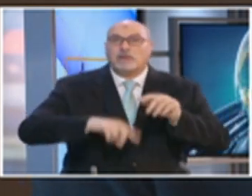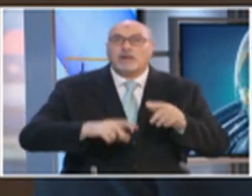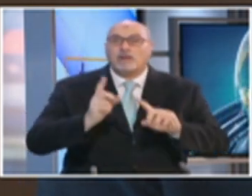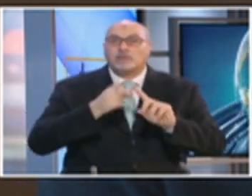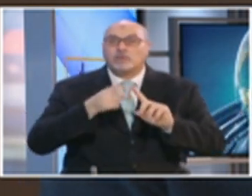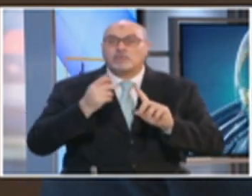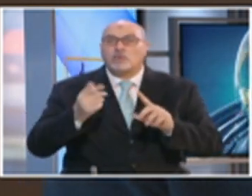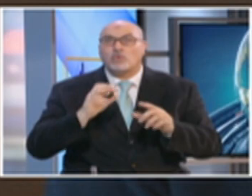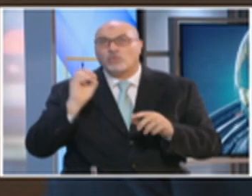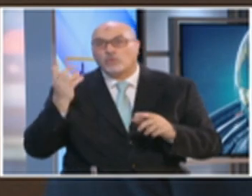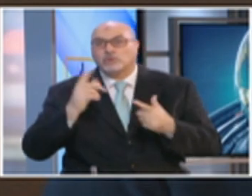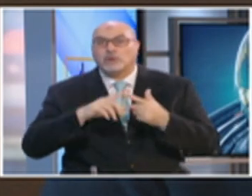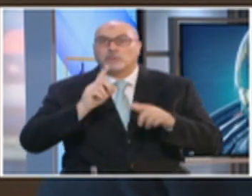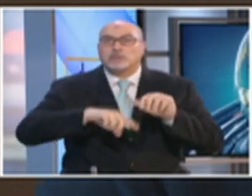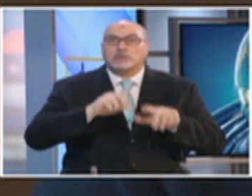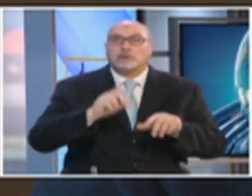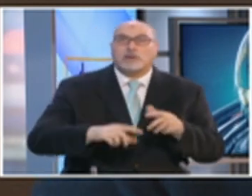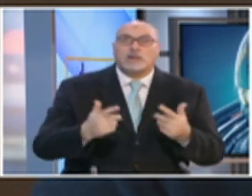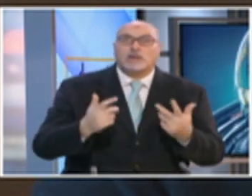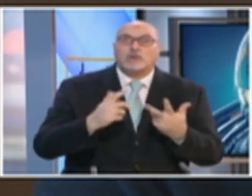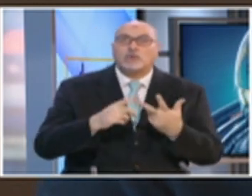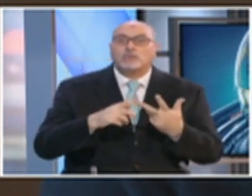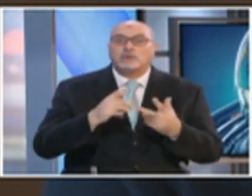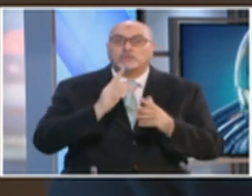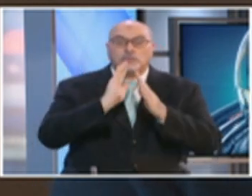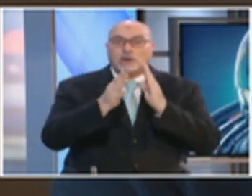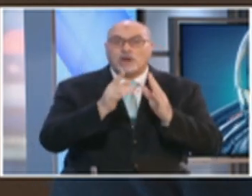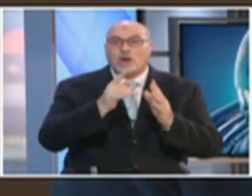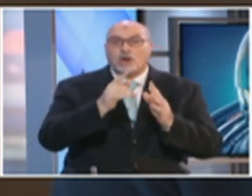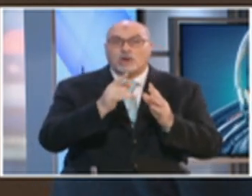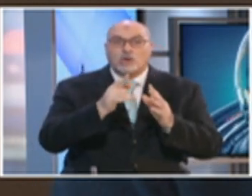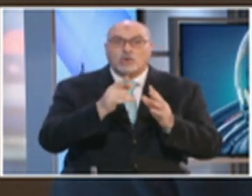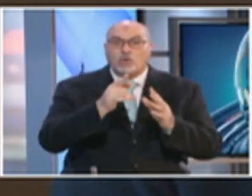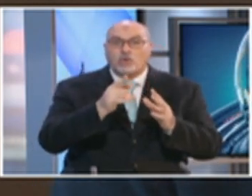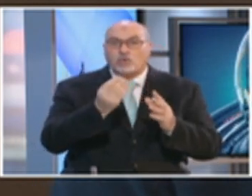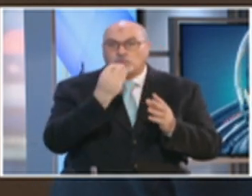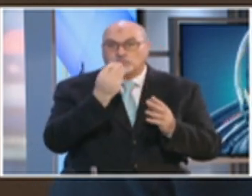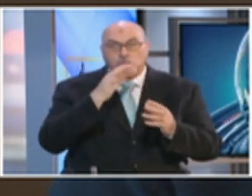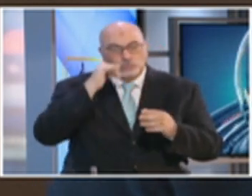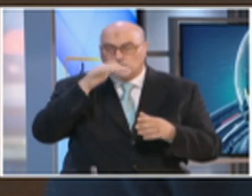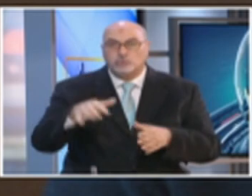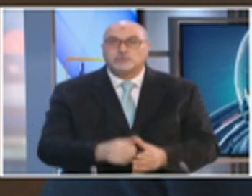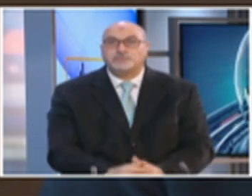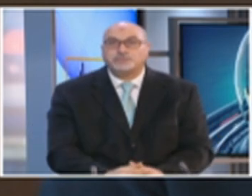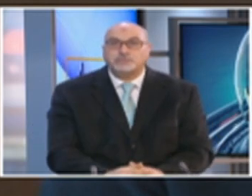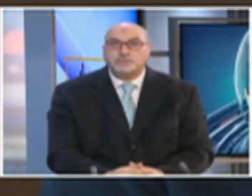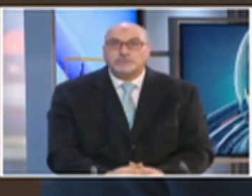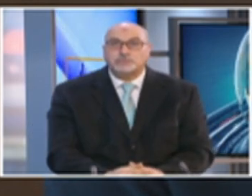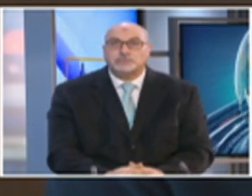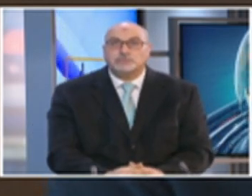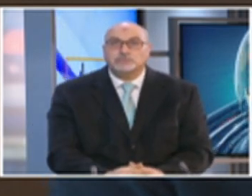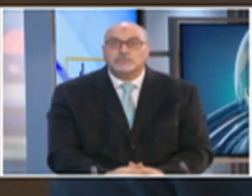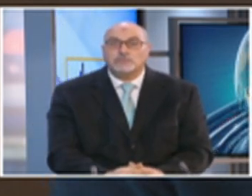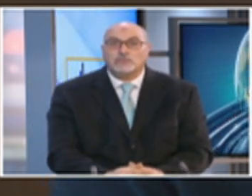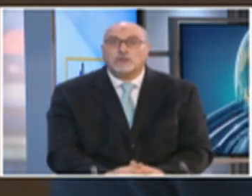البورصه او بعض المواد حتى الموجهه مباشره للاستهلاك، اضافه الى ارتفاع